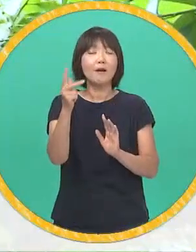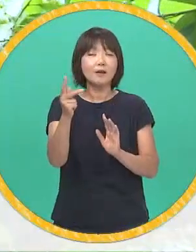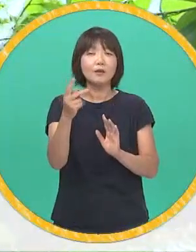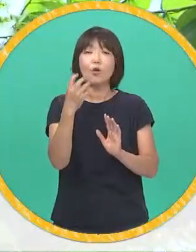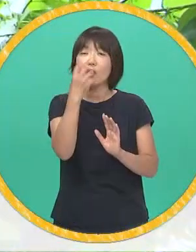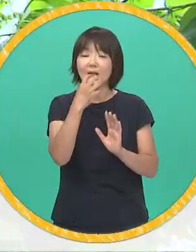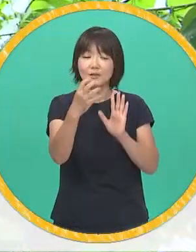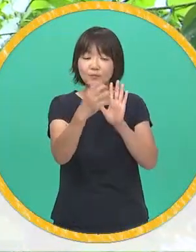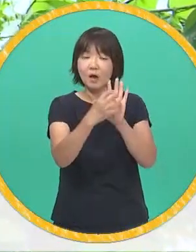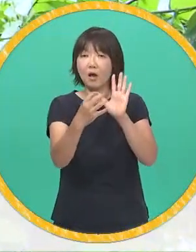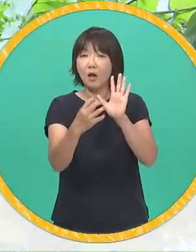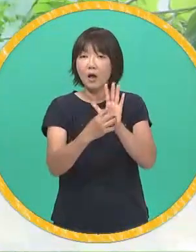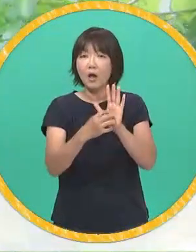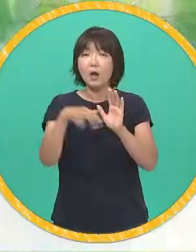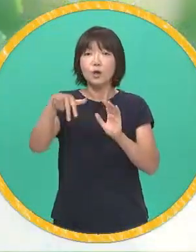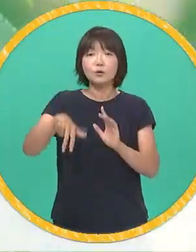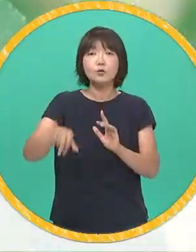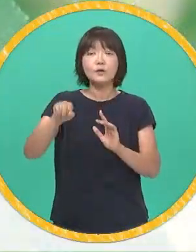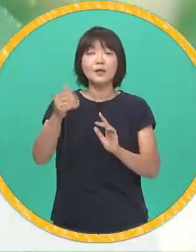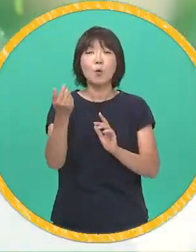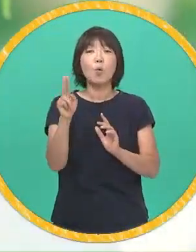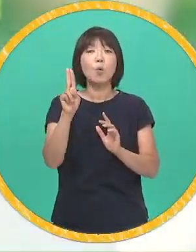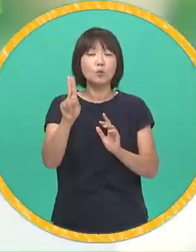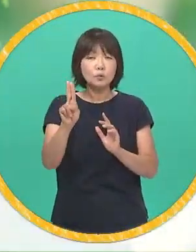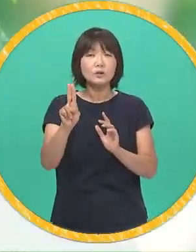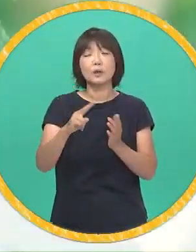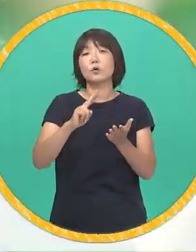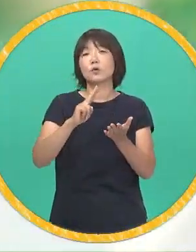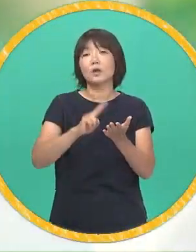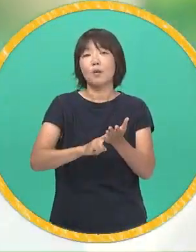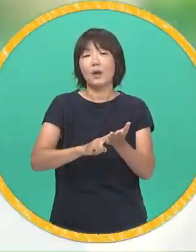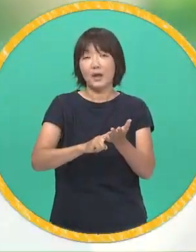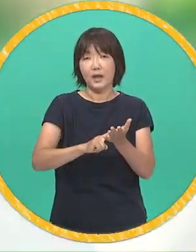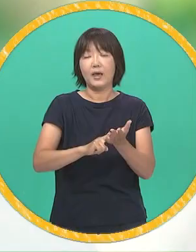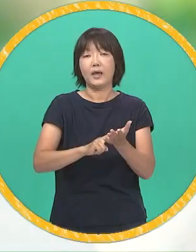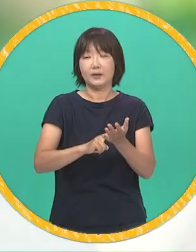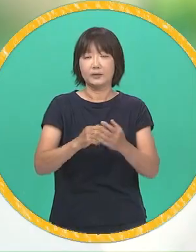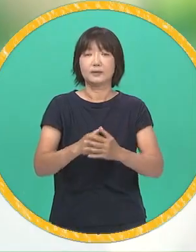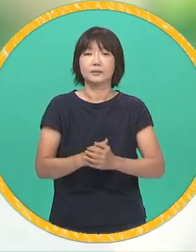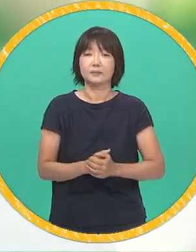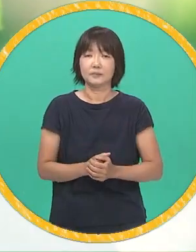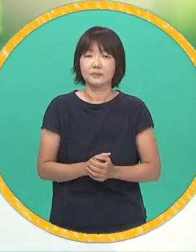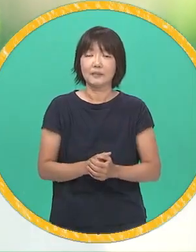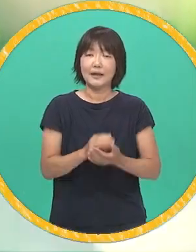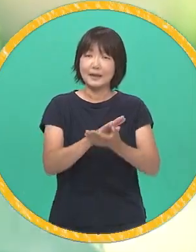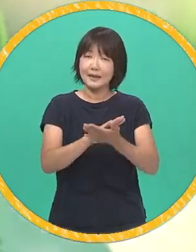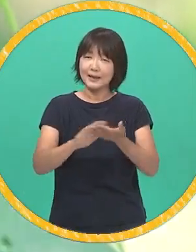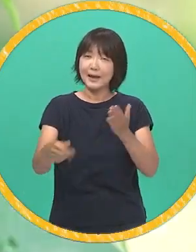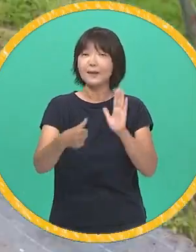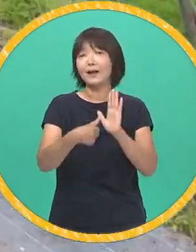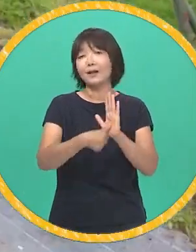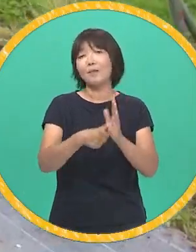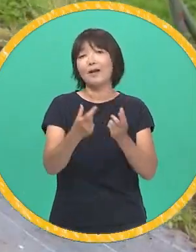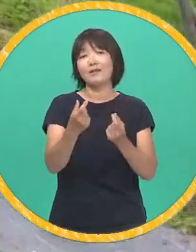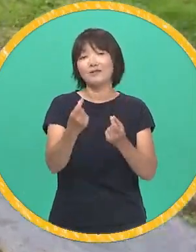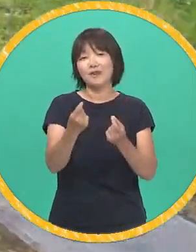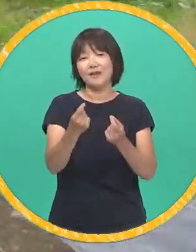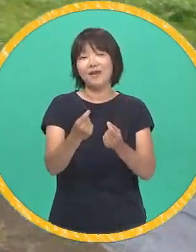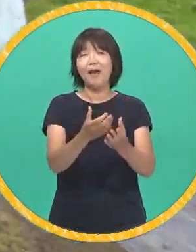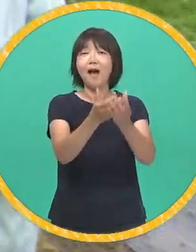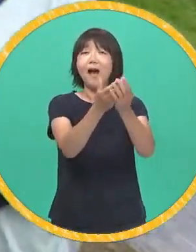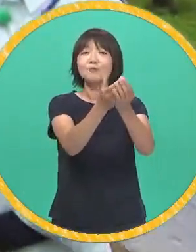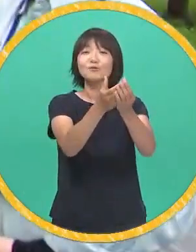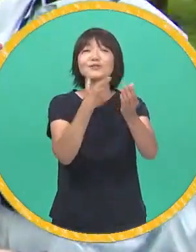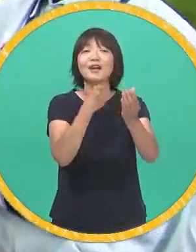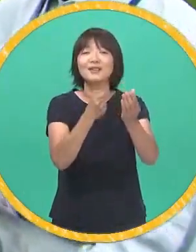いう字をとって水泡という品種名になっておりますcaacer &もちろんアクセスした